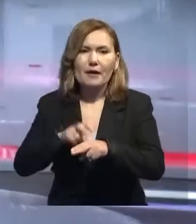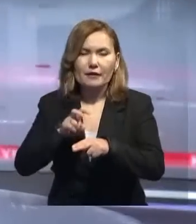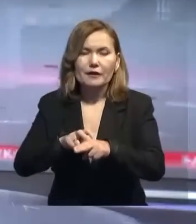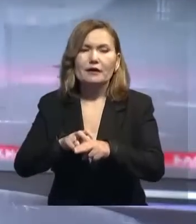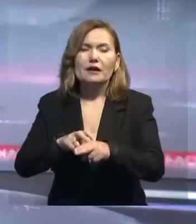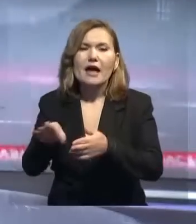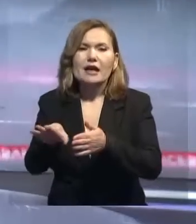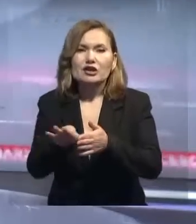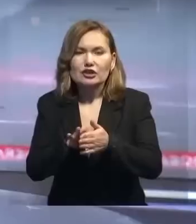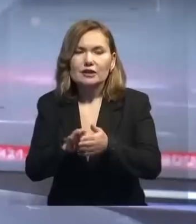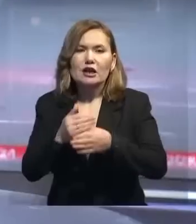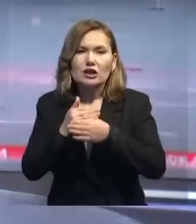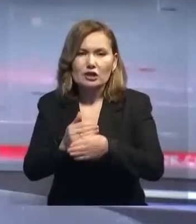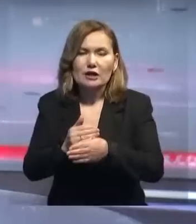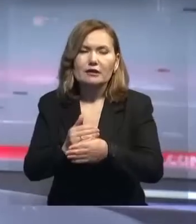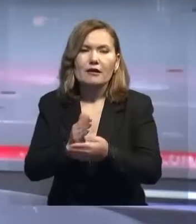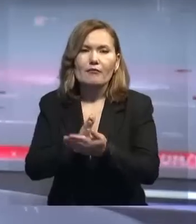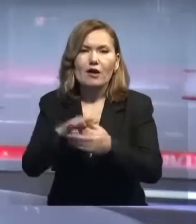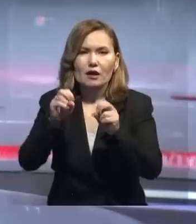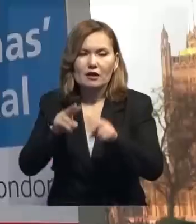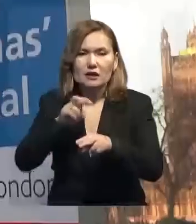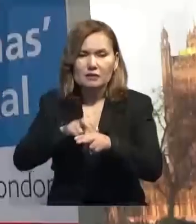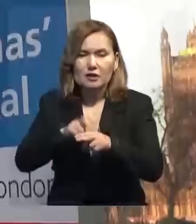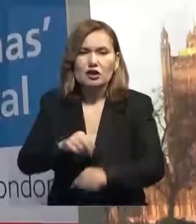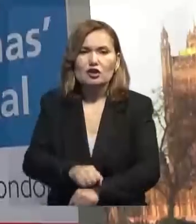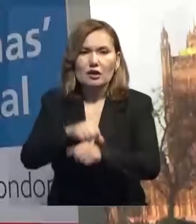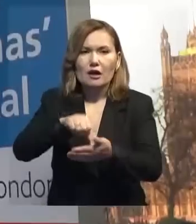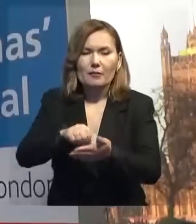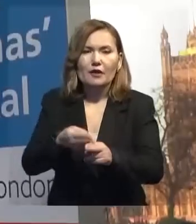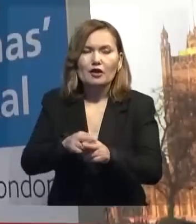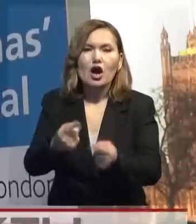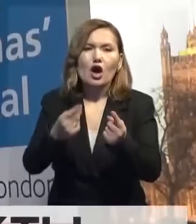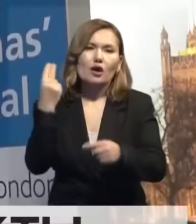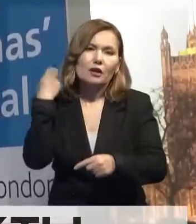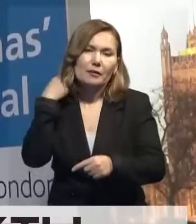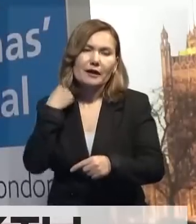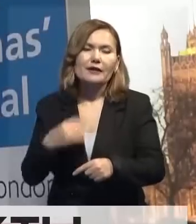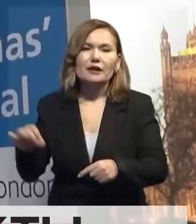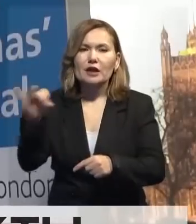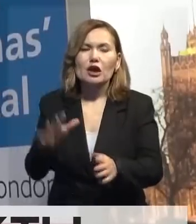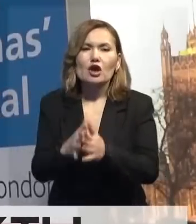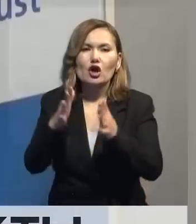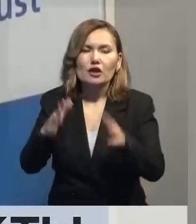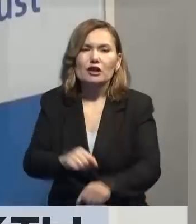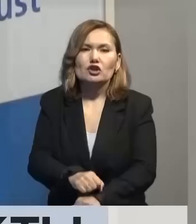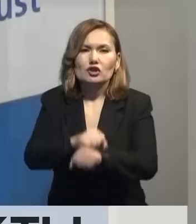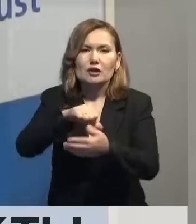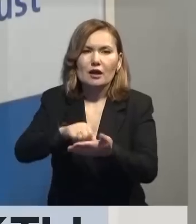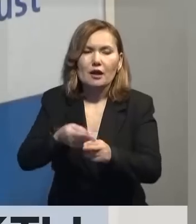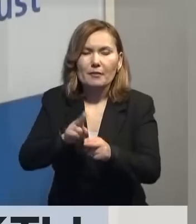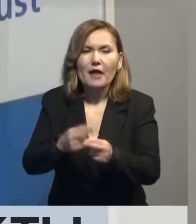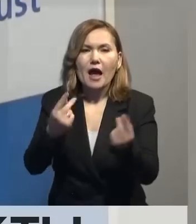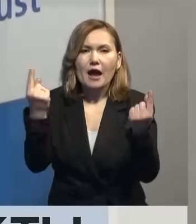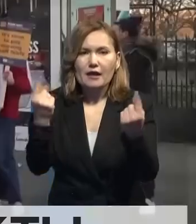жедел жәрдем қызметкерлері шеруге шықты. Мамандар бұл Ұлы Британия тарихындағы ең үлкен шеру дейді. Олар елде